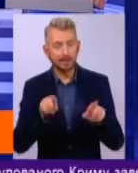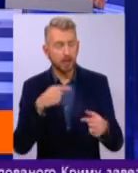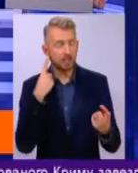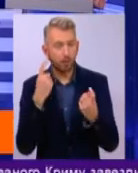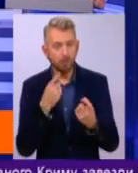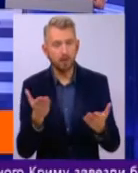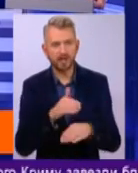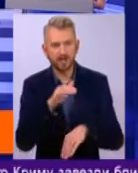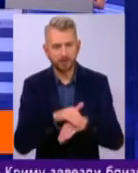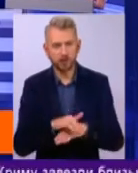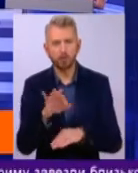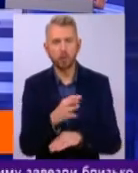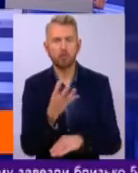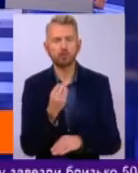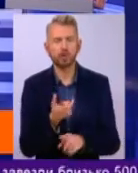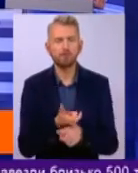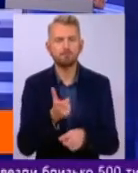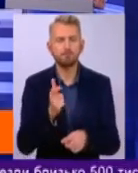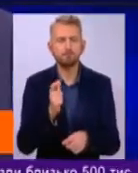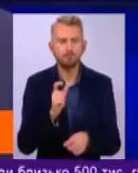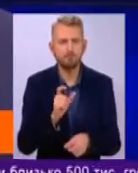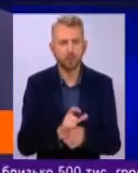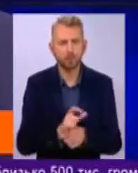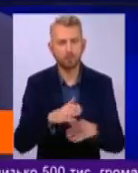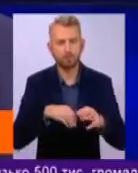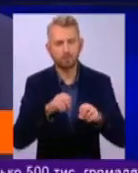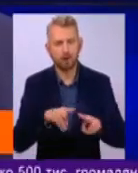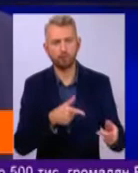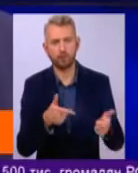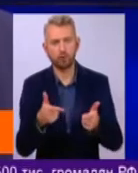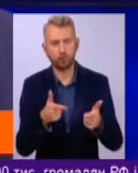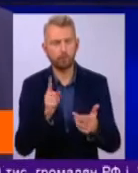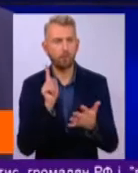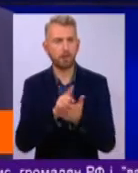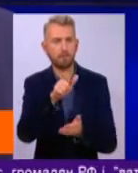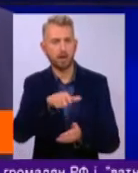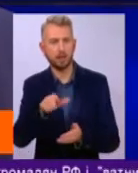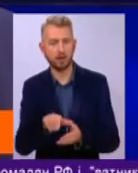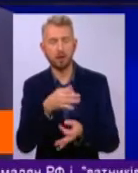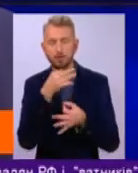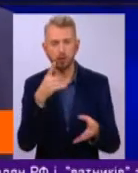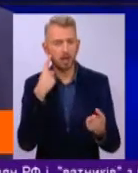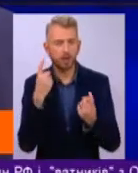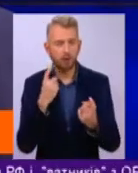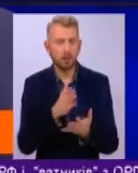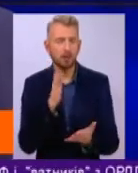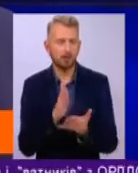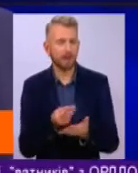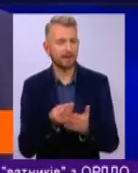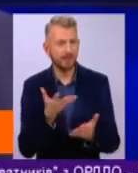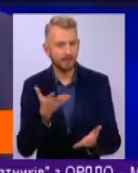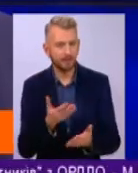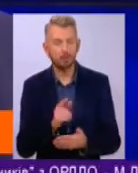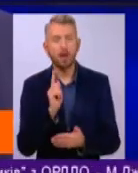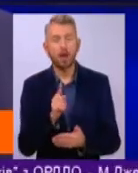інформація, яка свідчить про ще більшу фахову підготовку нападників. Тобто будь-яка інформація має цінність.